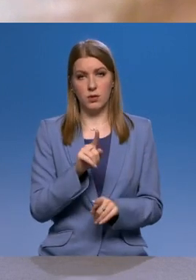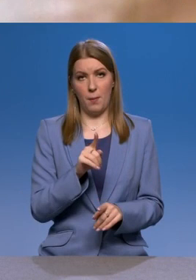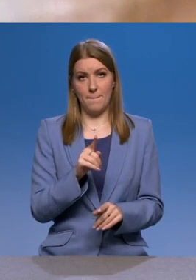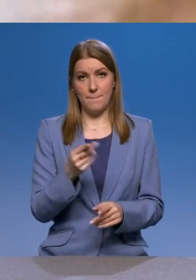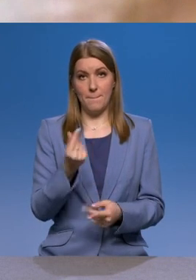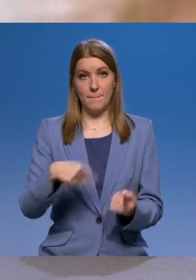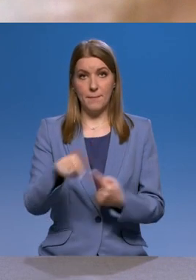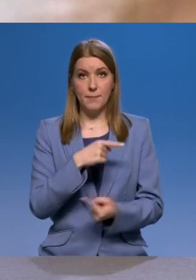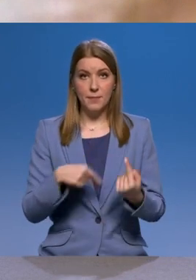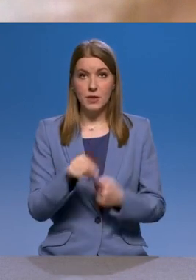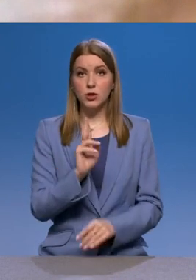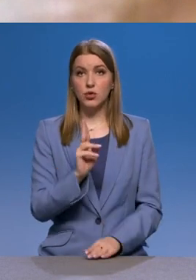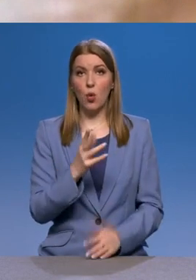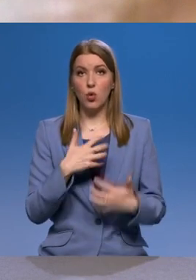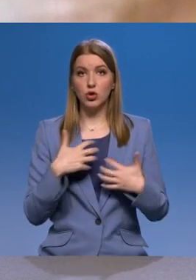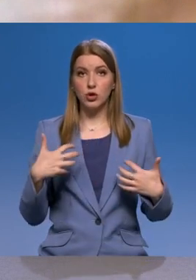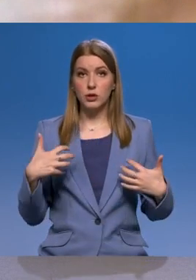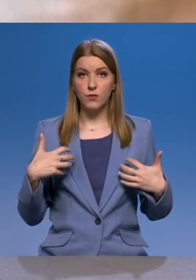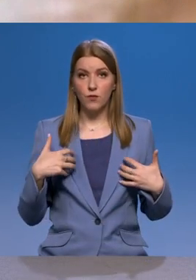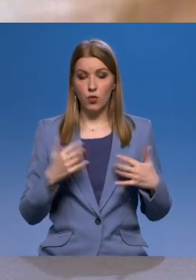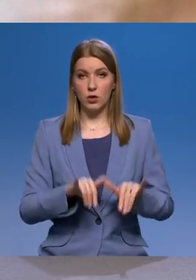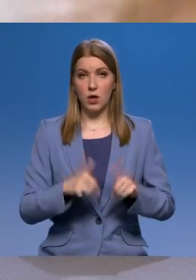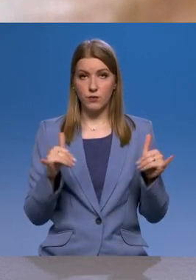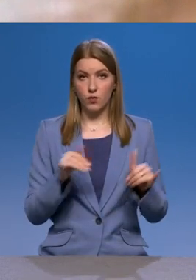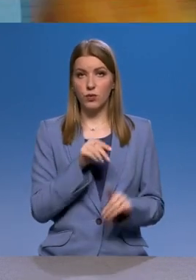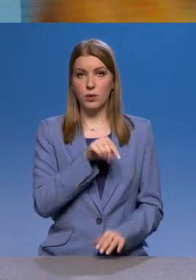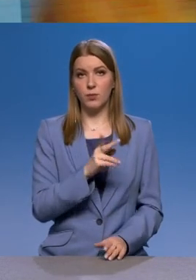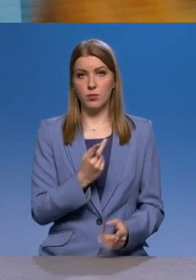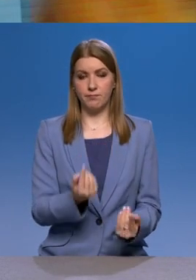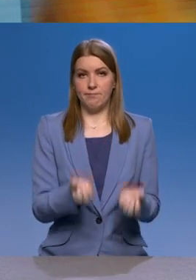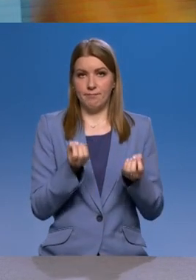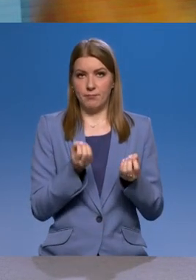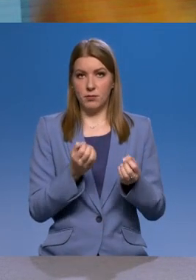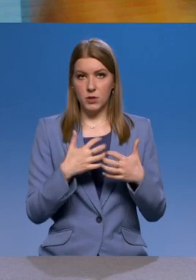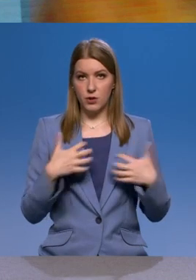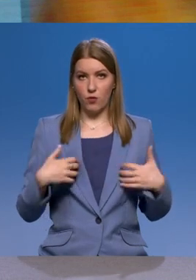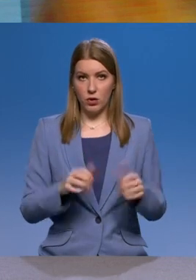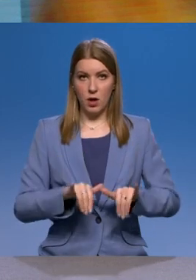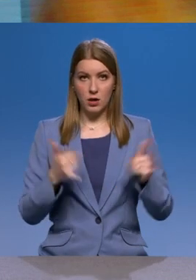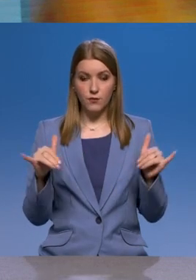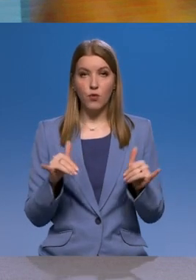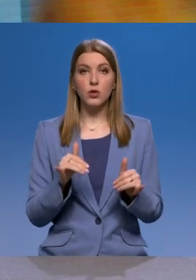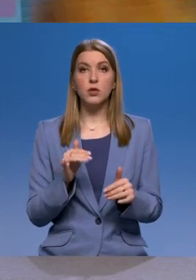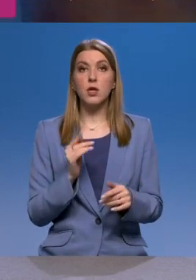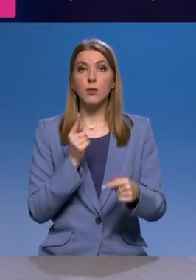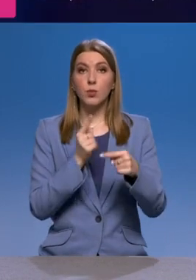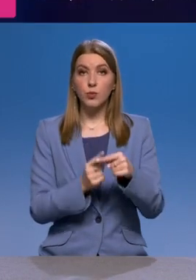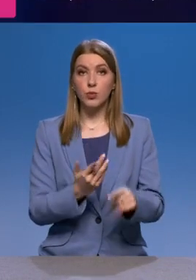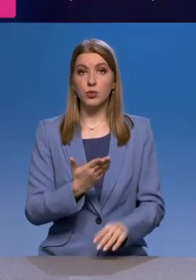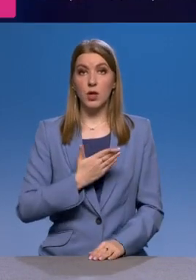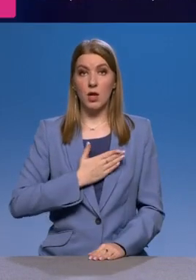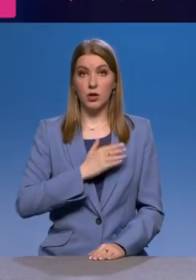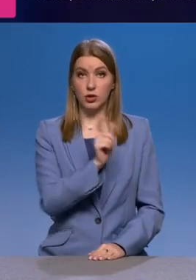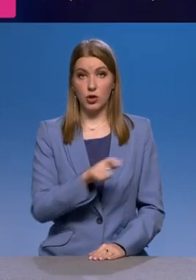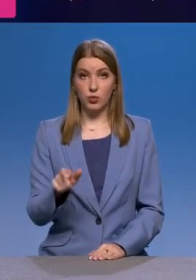не имеющих породных ценность, но имеющих признаки породы, да, и, естественно, вот эти, плюс же население наше не стерилизует животных, и